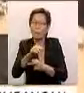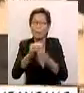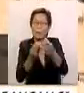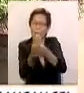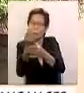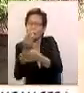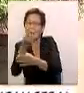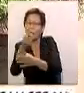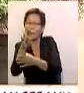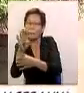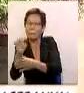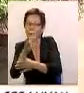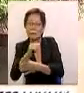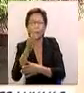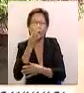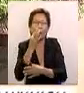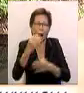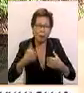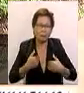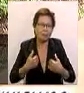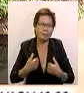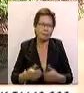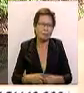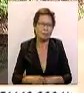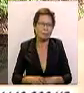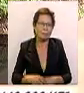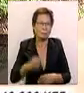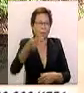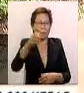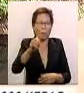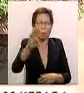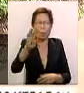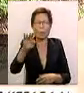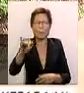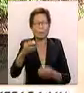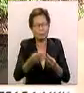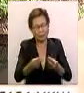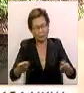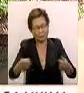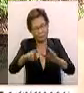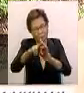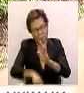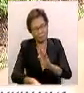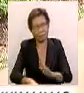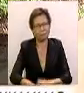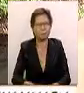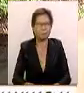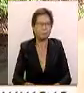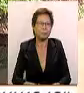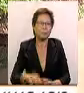buah-buahan. Kita boleh jumpa kobis tanah rendah, kita boleh jumpa cekor